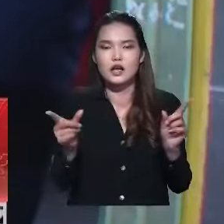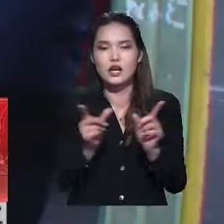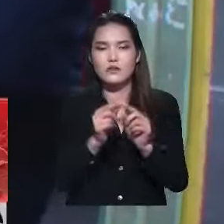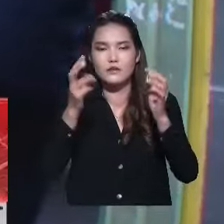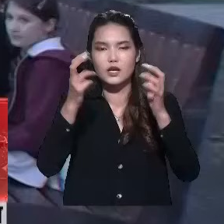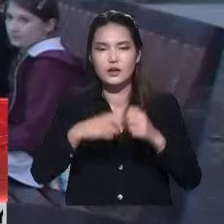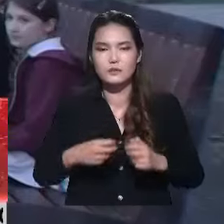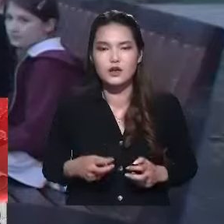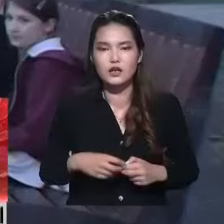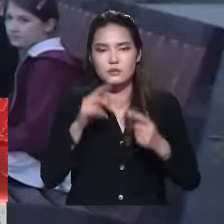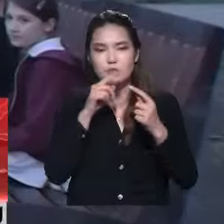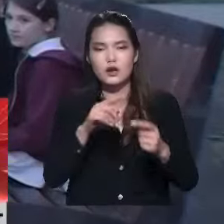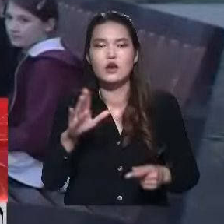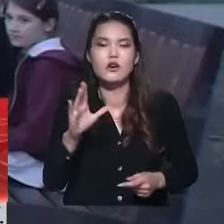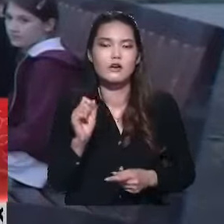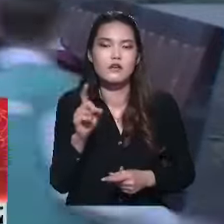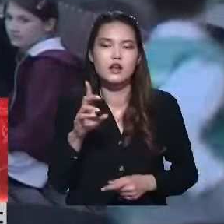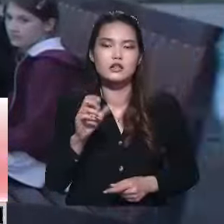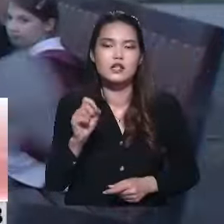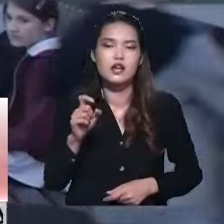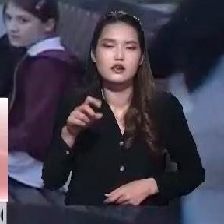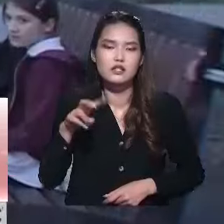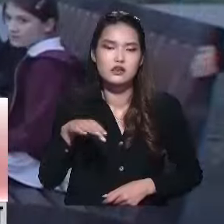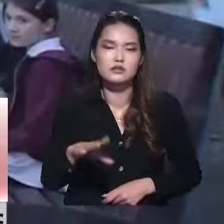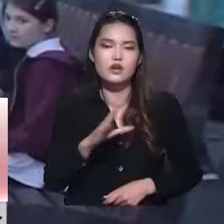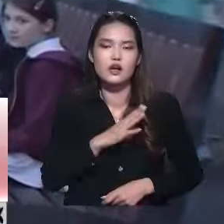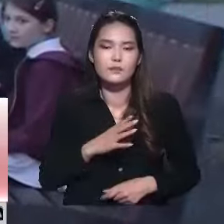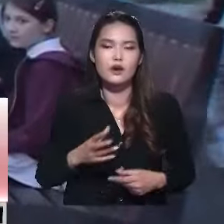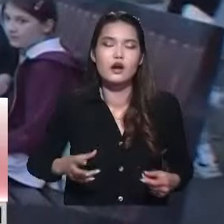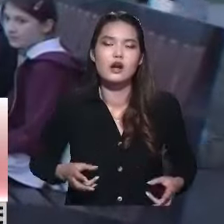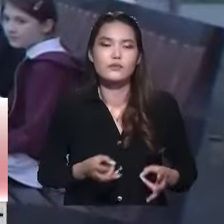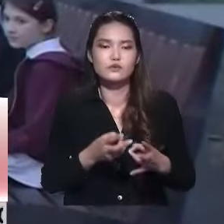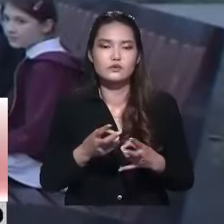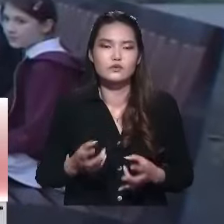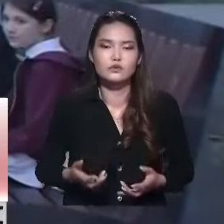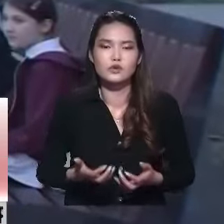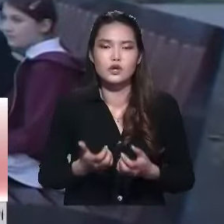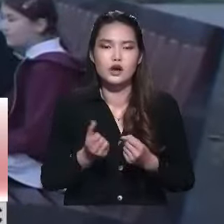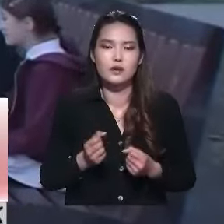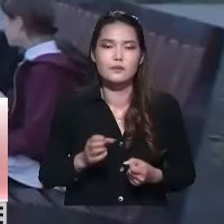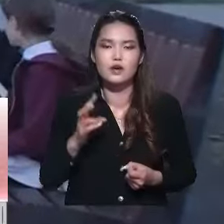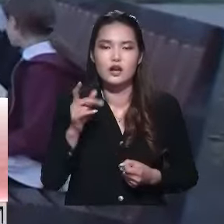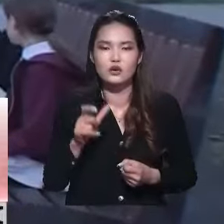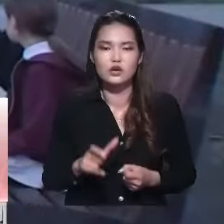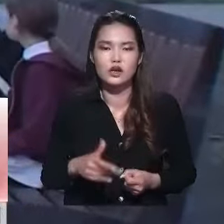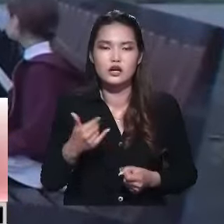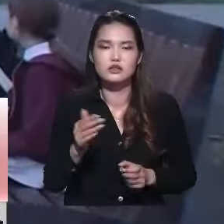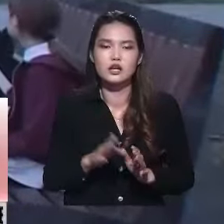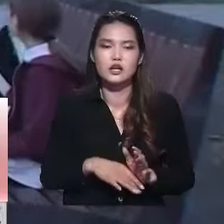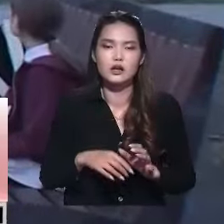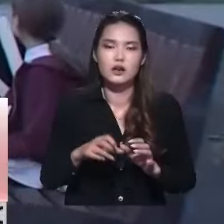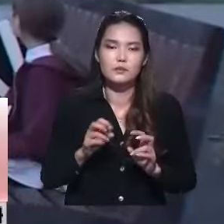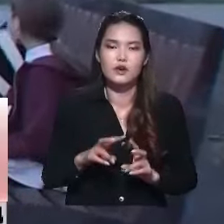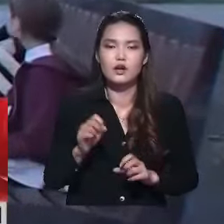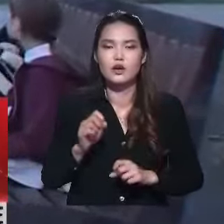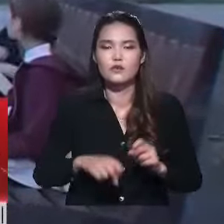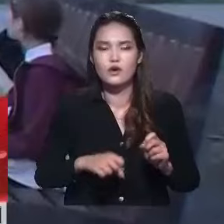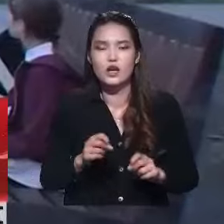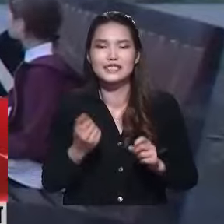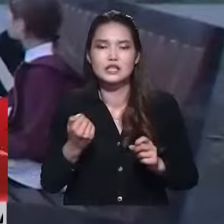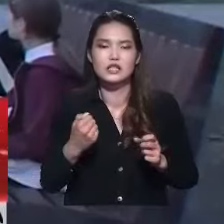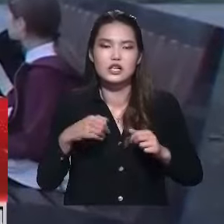противостоять вандализму. Мы прививаем культуру столичного жителя. Культура столичного жителя – это прежде всего уважительное отношение